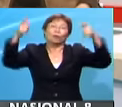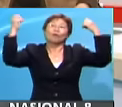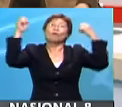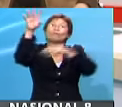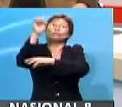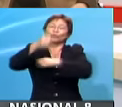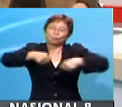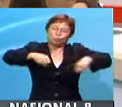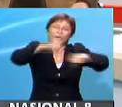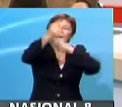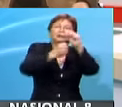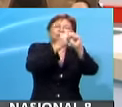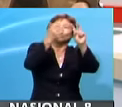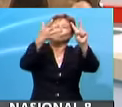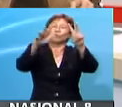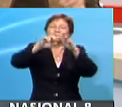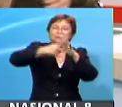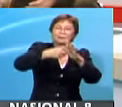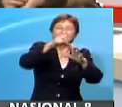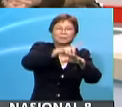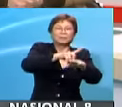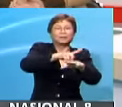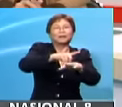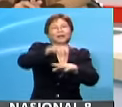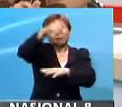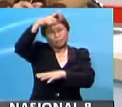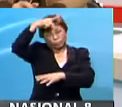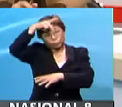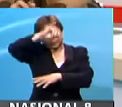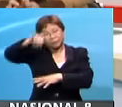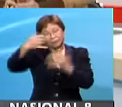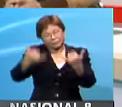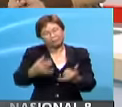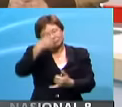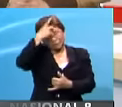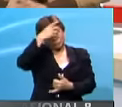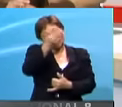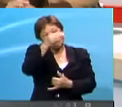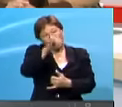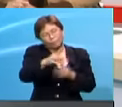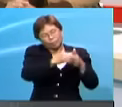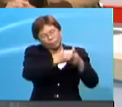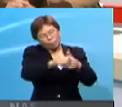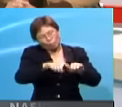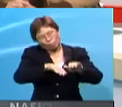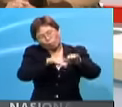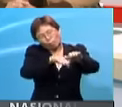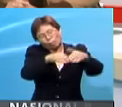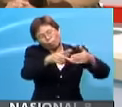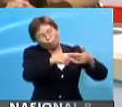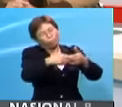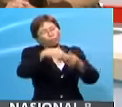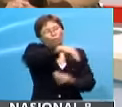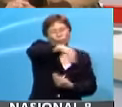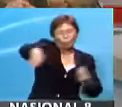Festival Riders 2015 yang bermula di dataran Putrajaya hari ini. Dato' Sri Dr. Ahmad Zahid mengetuai konvoi melakukan